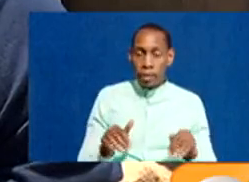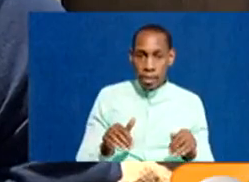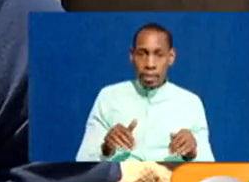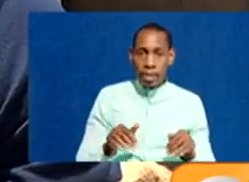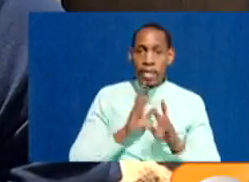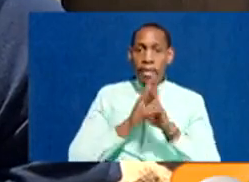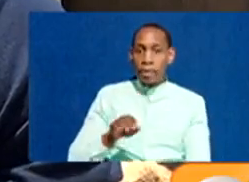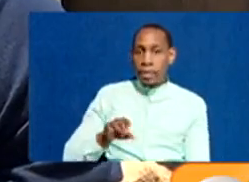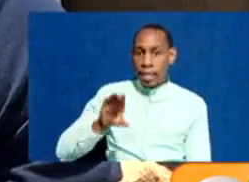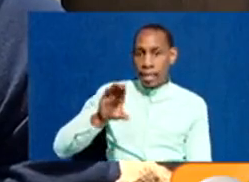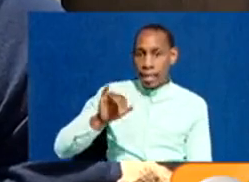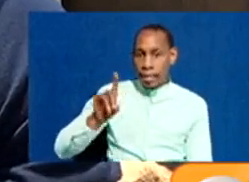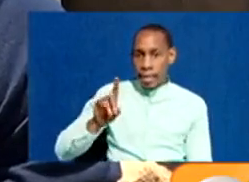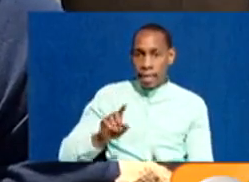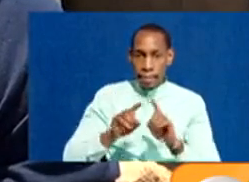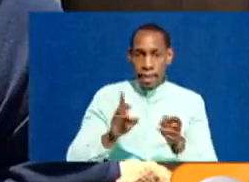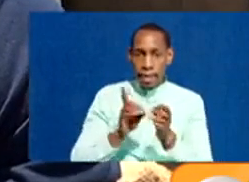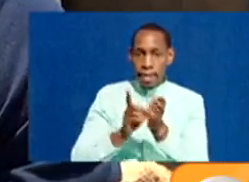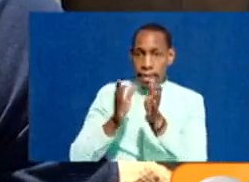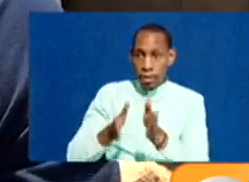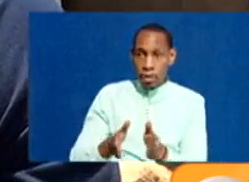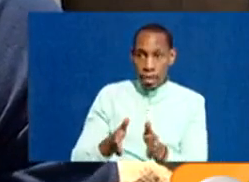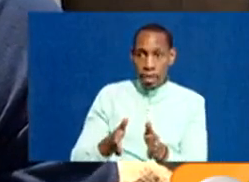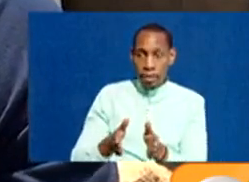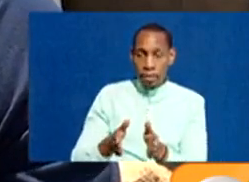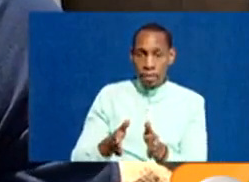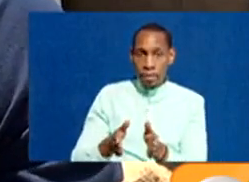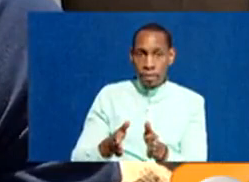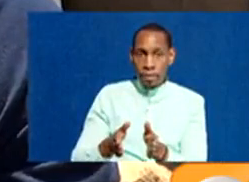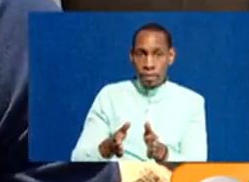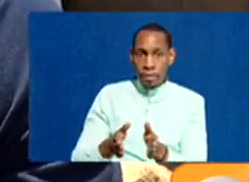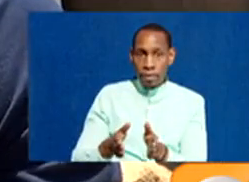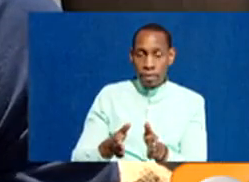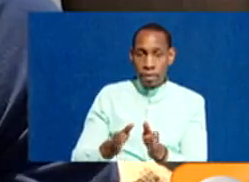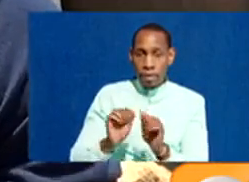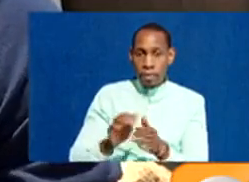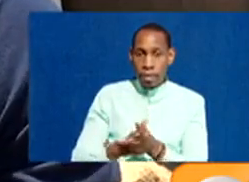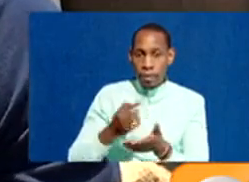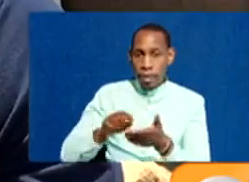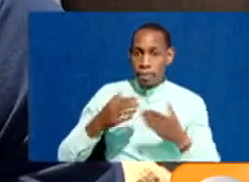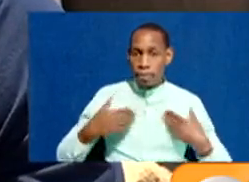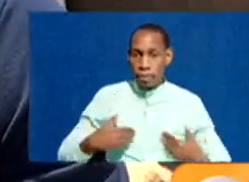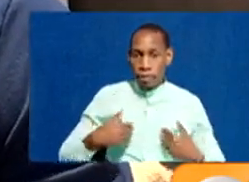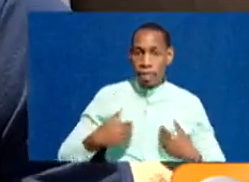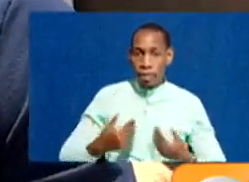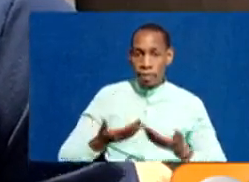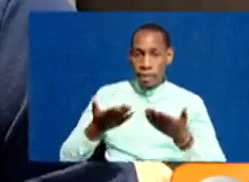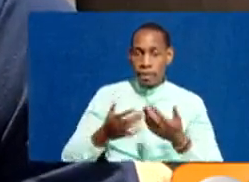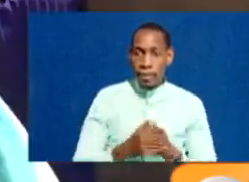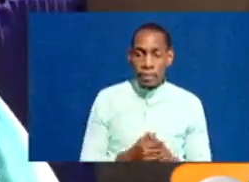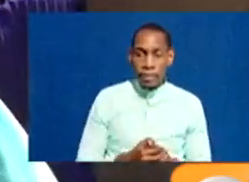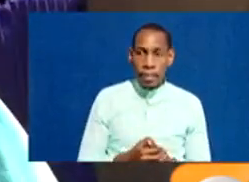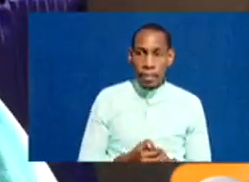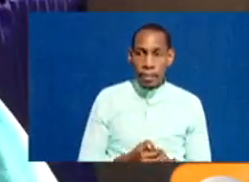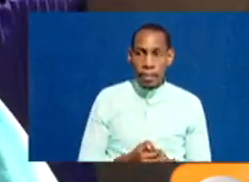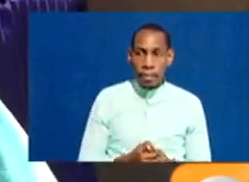CID, lakini nitafutage pesa before ripoti itoke, tujue nani analeta mwili, kwa sababu naona kama agent sasa imefungwa.